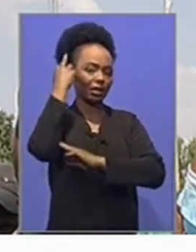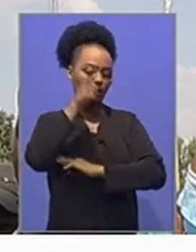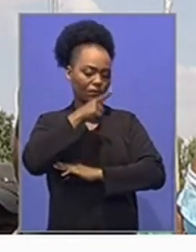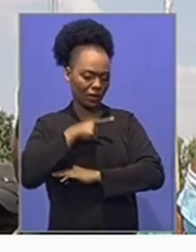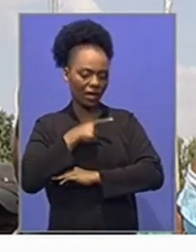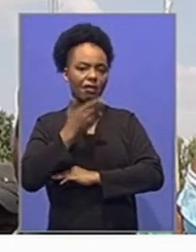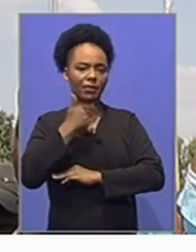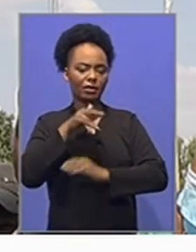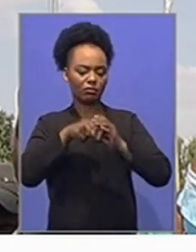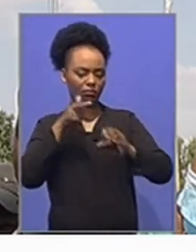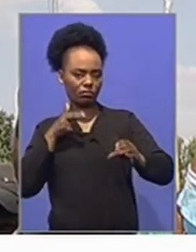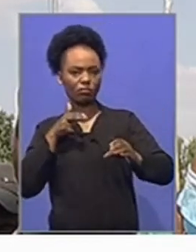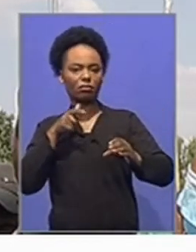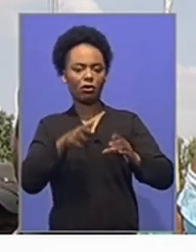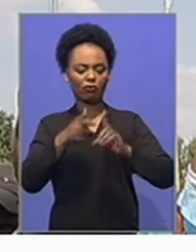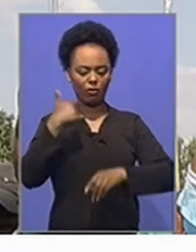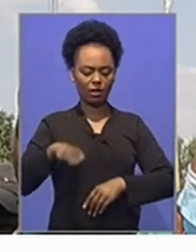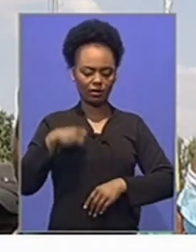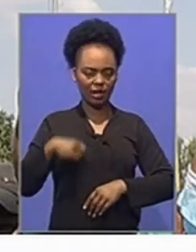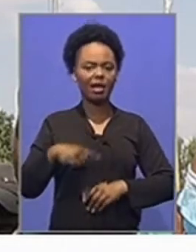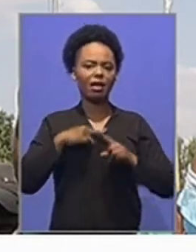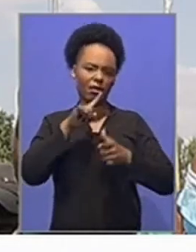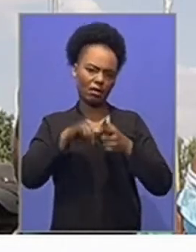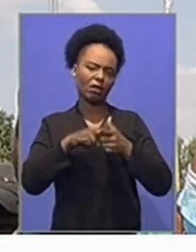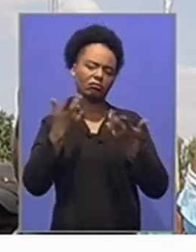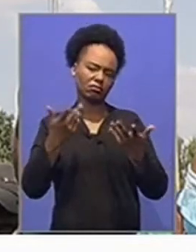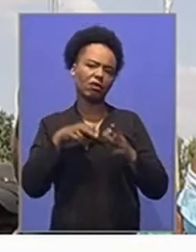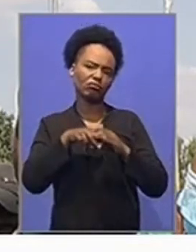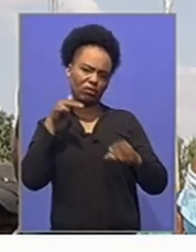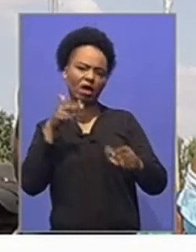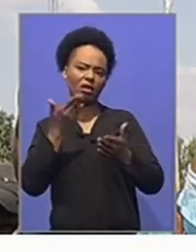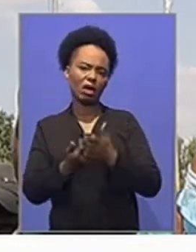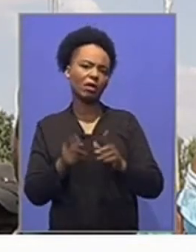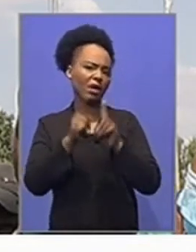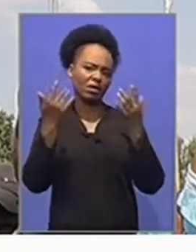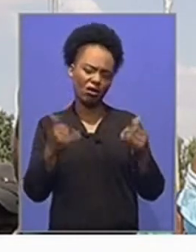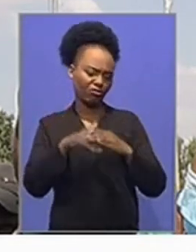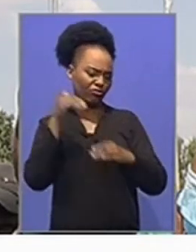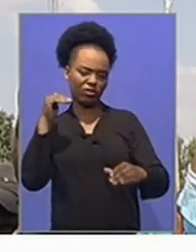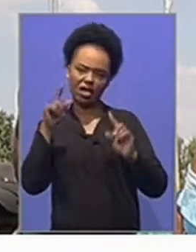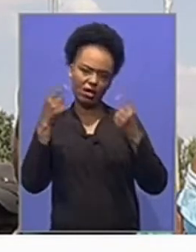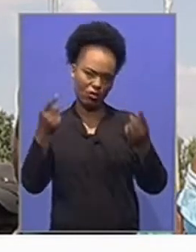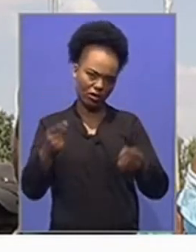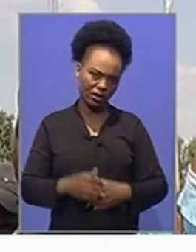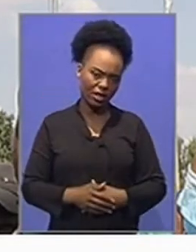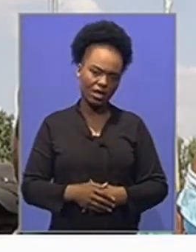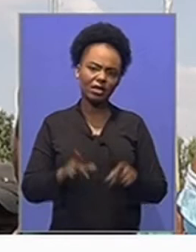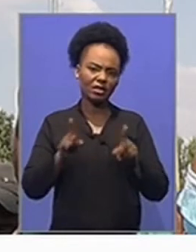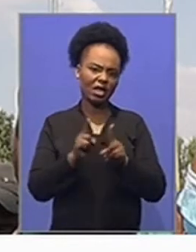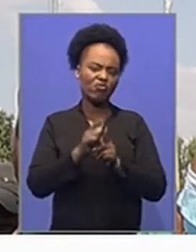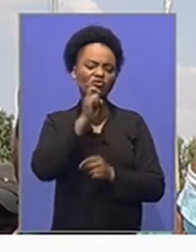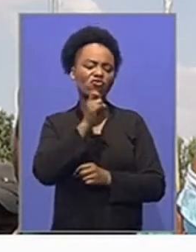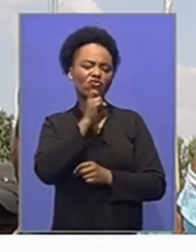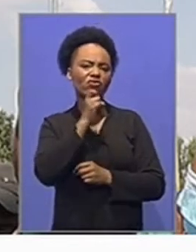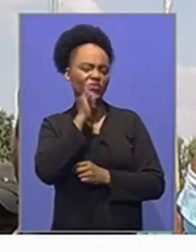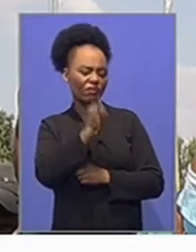re itokolle ko ga masepala e tlebe le gone ke itokollang go fitla gompieko ga nkitla ke itokolla mme ba ska ba dirisa mekgwa go tsa